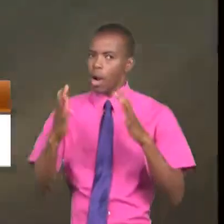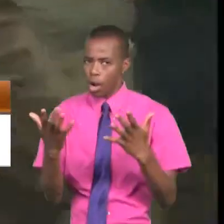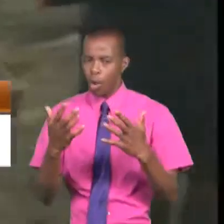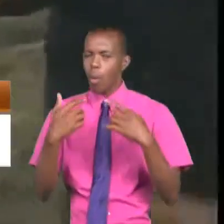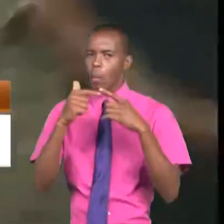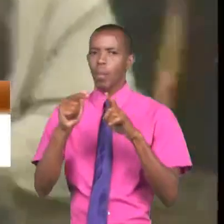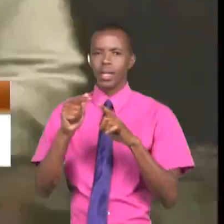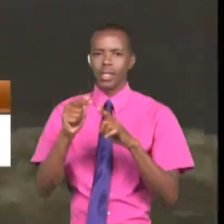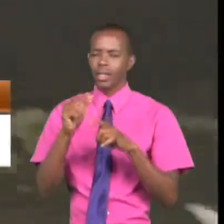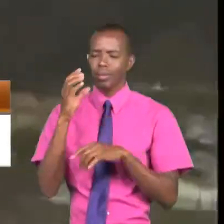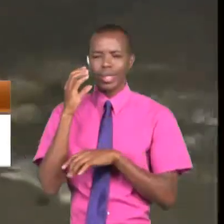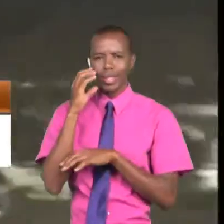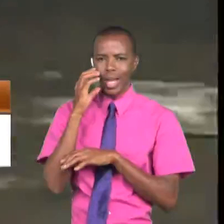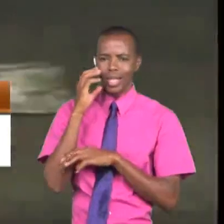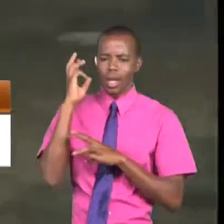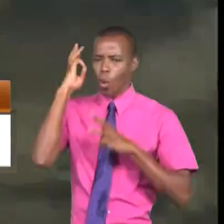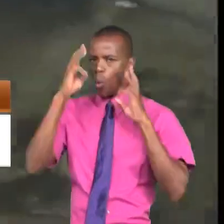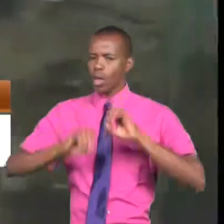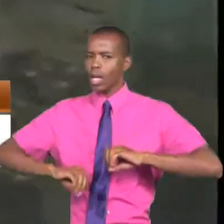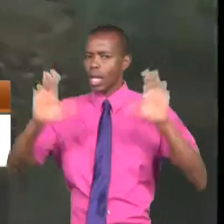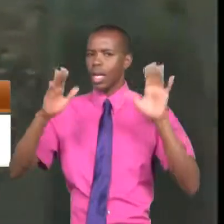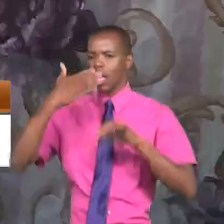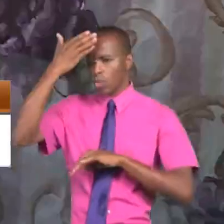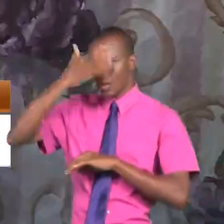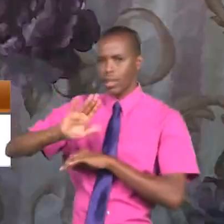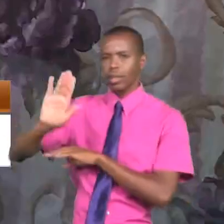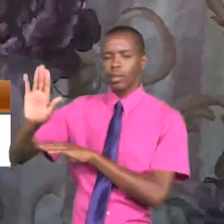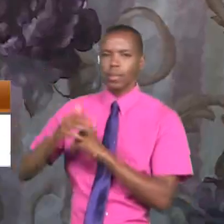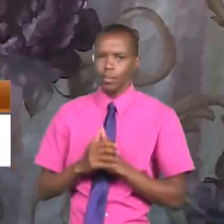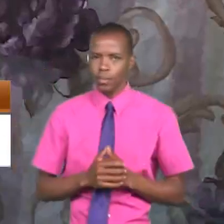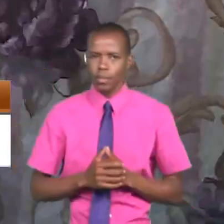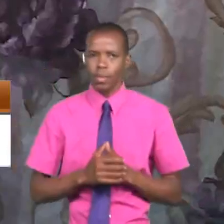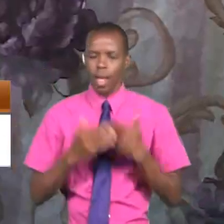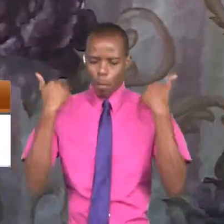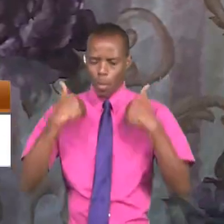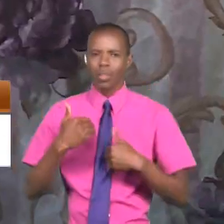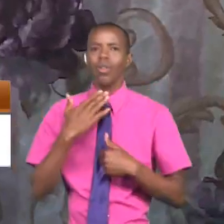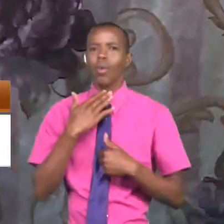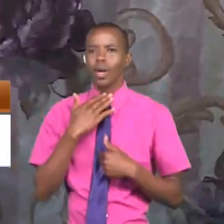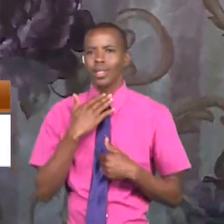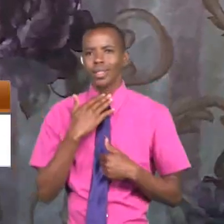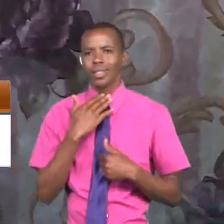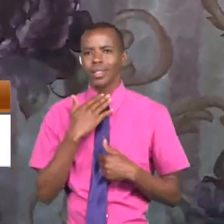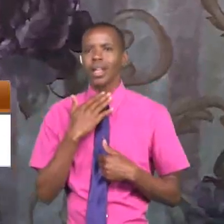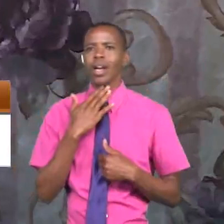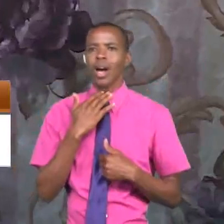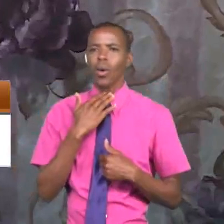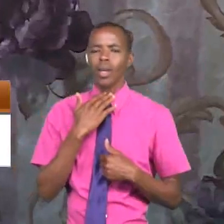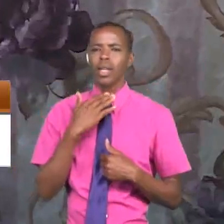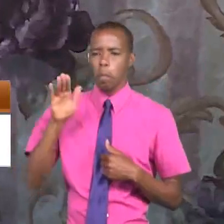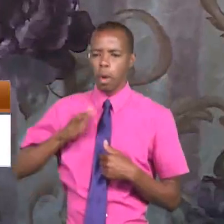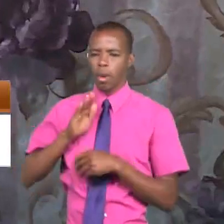ila huzuni na majonzi ni wazi kwenye nyuso zao. Mia dinu tamani ngi, kuna time nuka hivi natamani tu